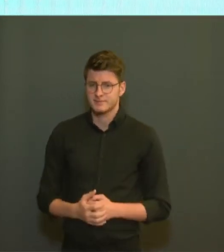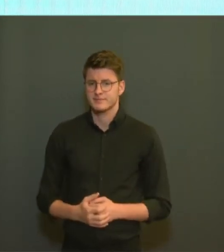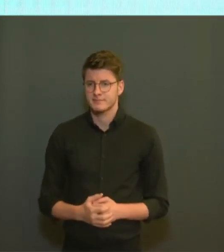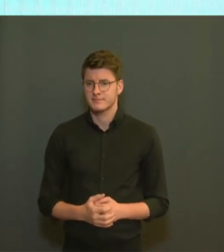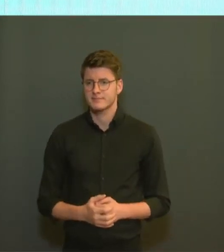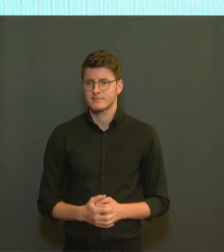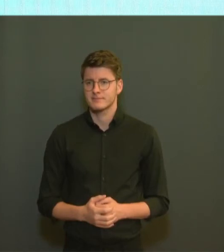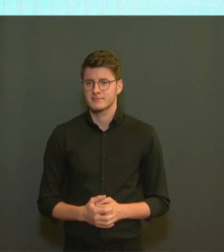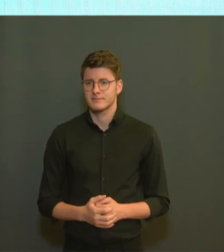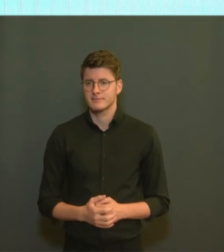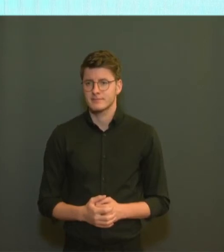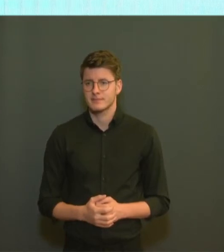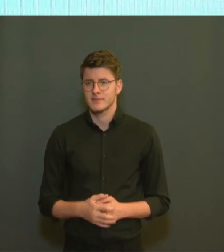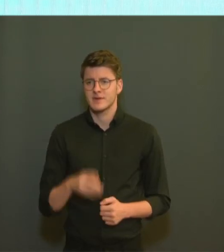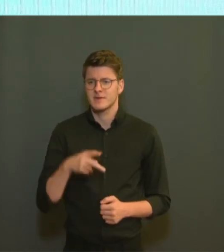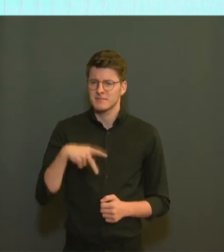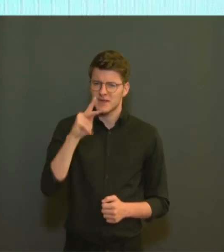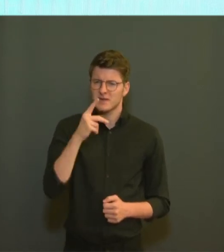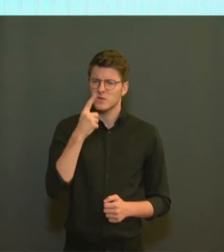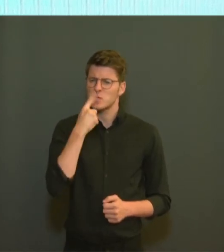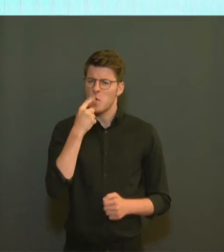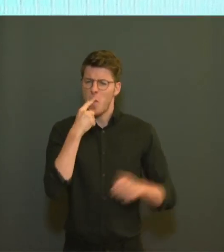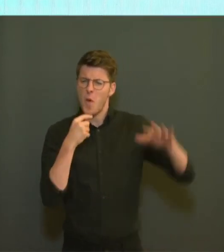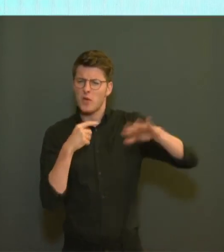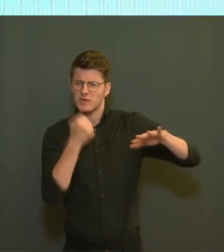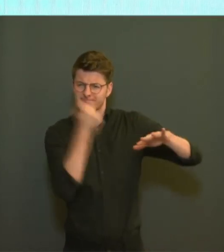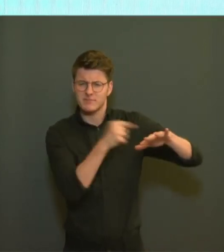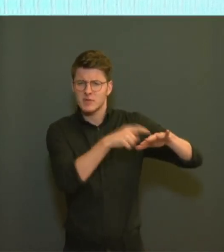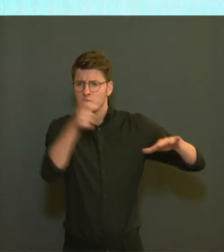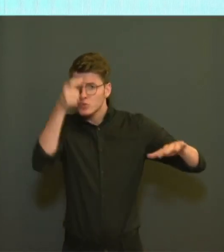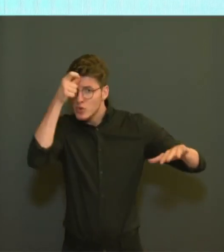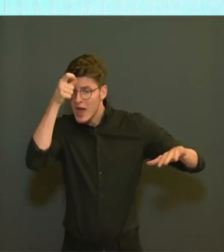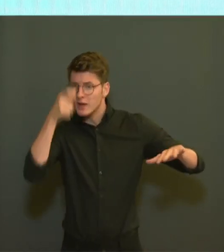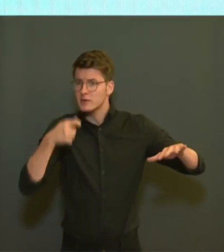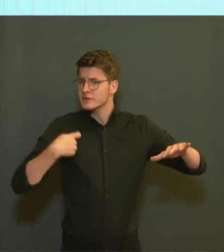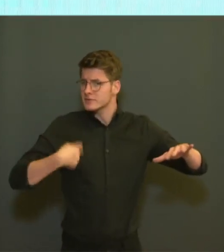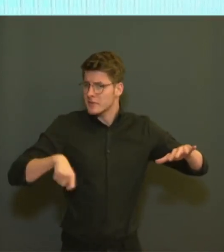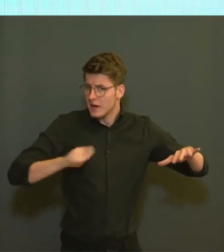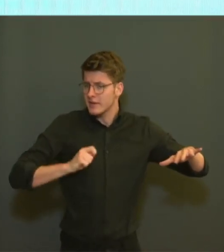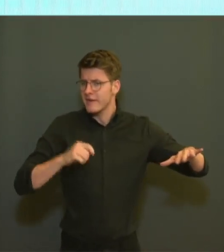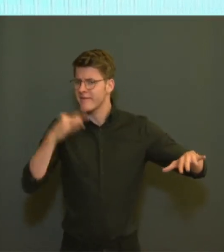Turkije, Spanje, Frankrijk, Roemenië en Marokko.